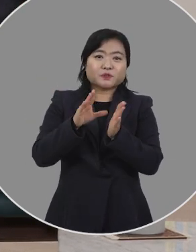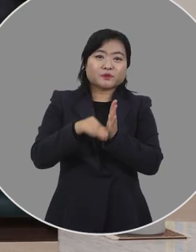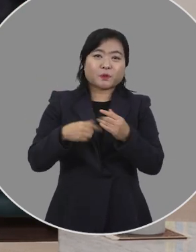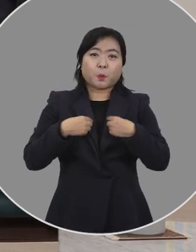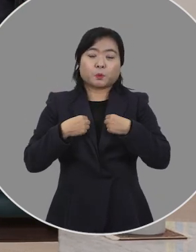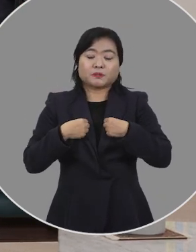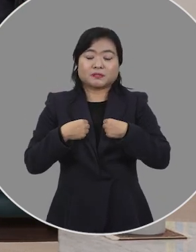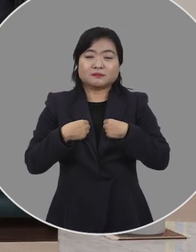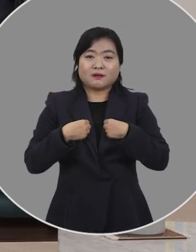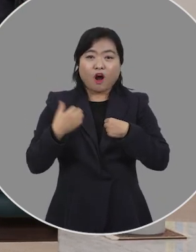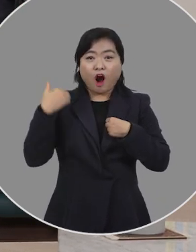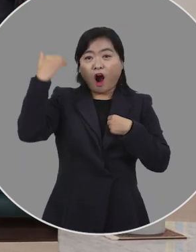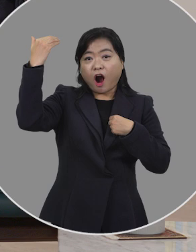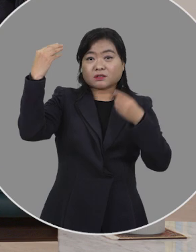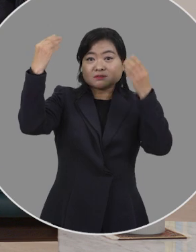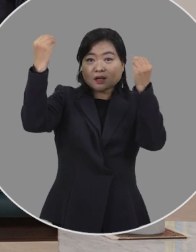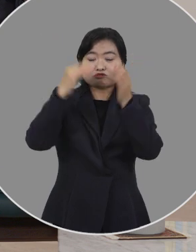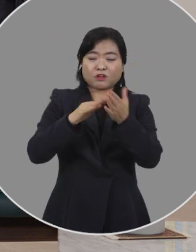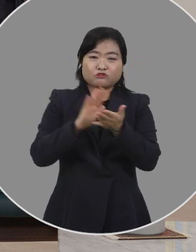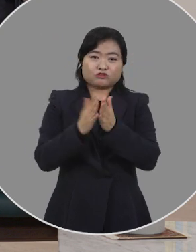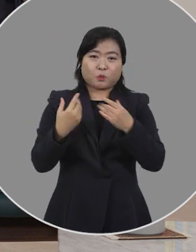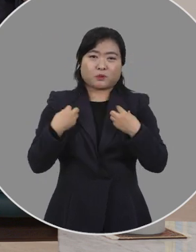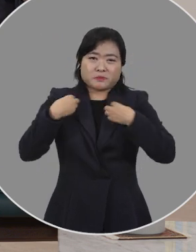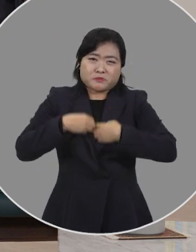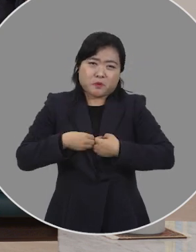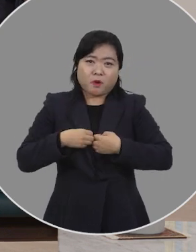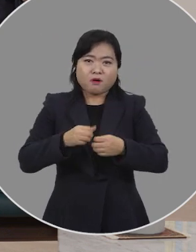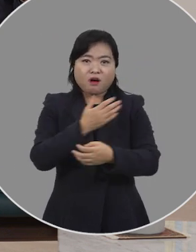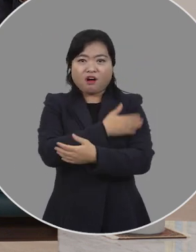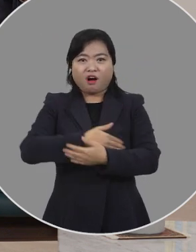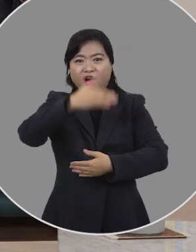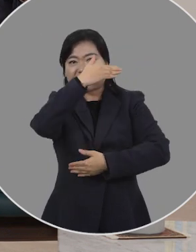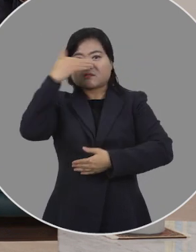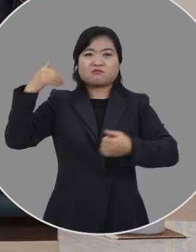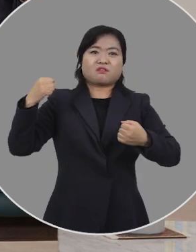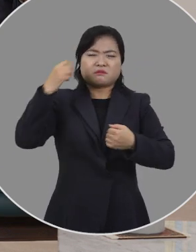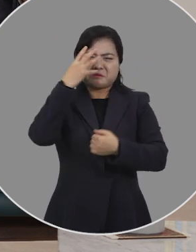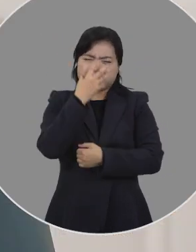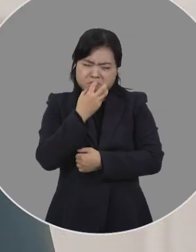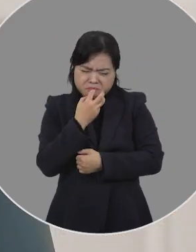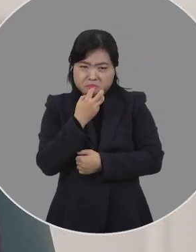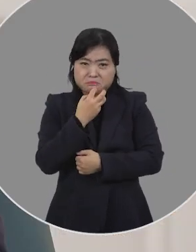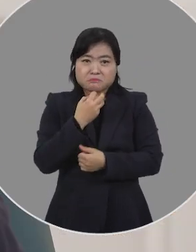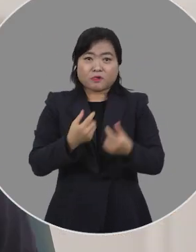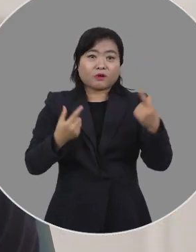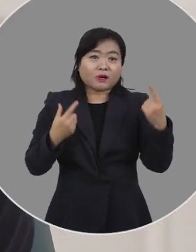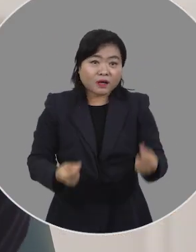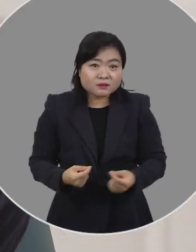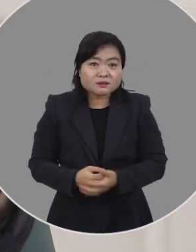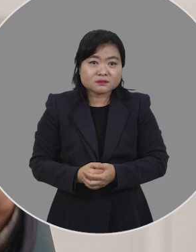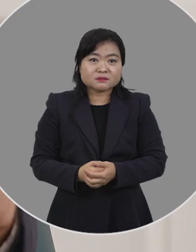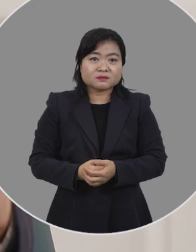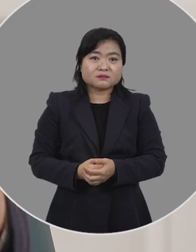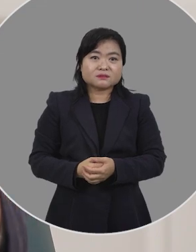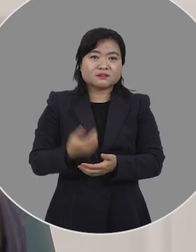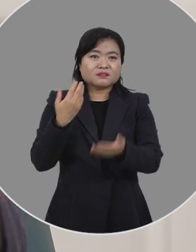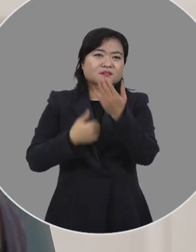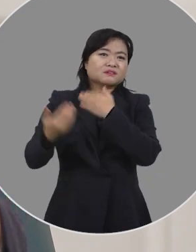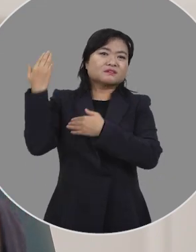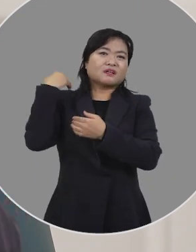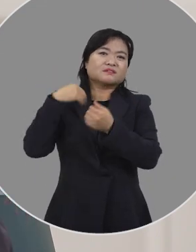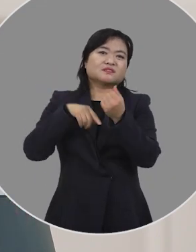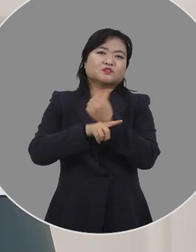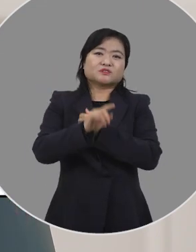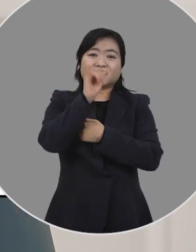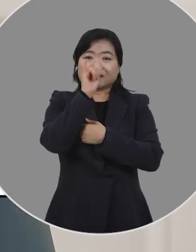유치원 때 옷을 어른이 입고 건장한 청년이 슬픈 표정 짓고 있는 그러니까 그때는 이유